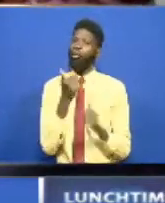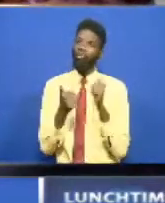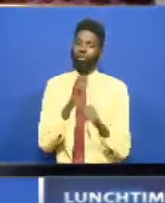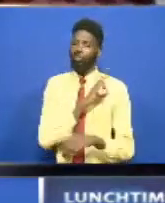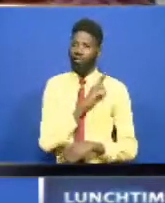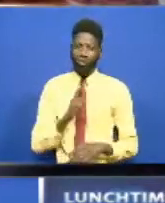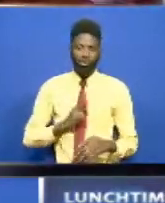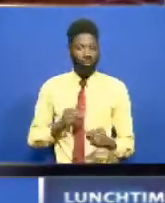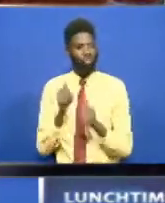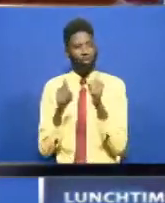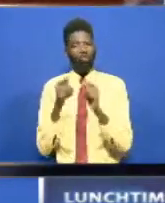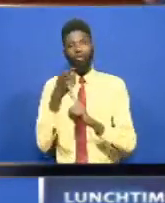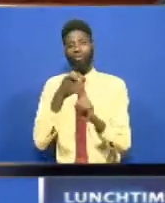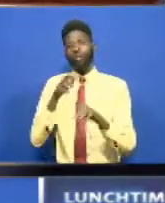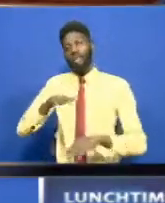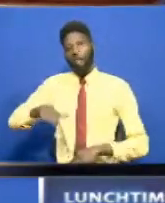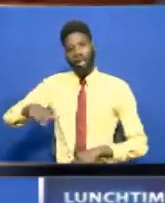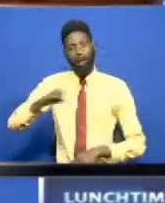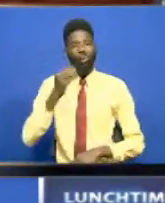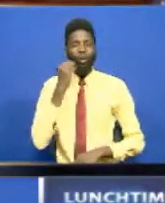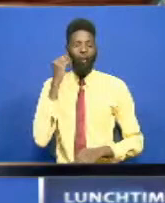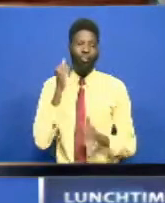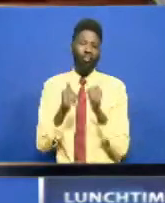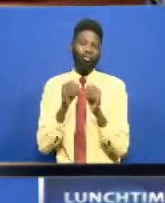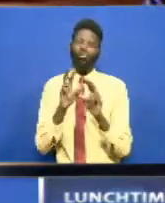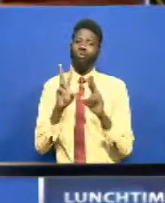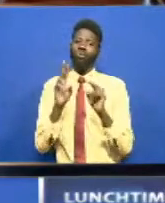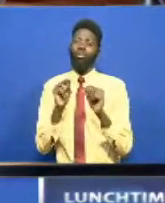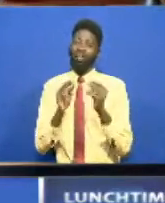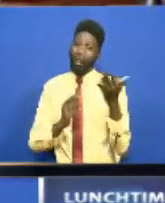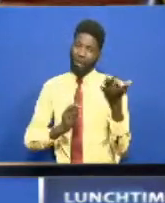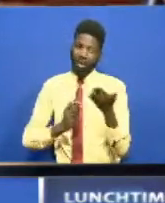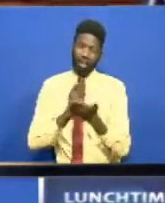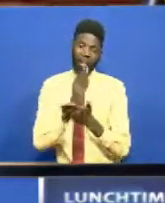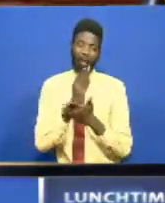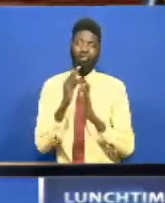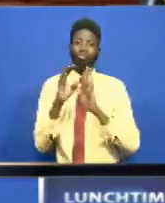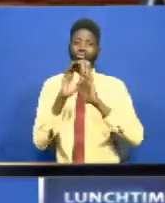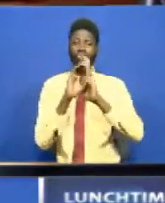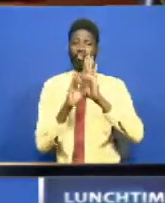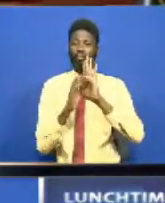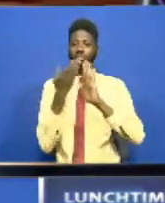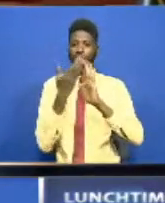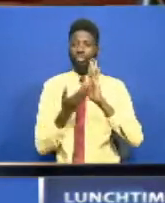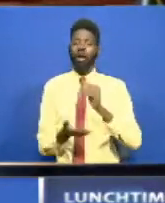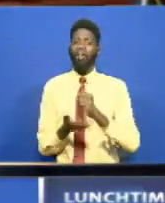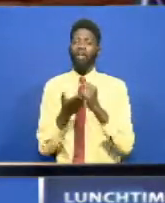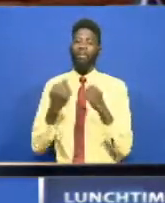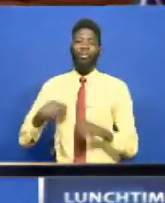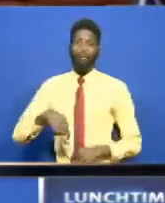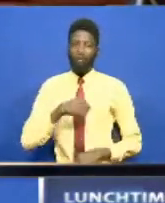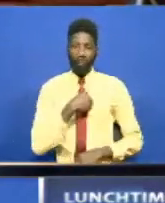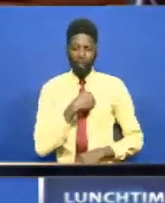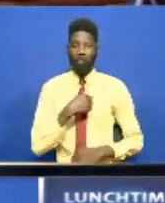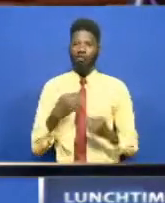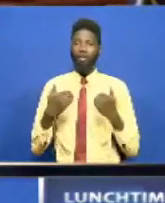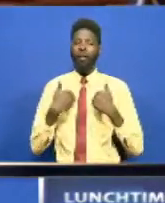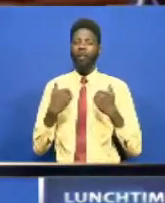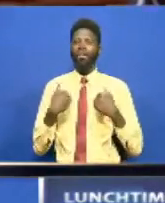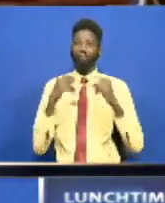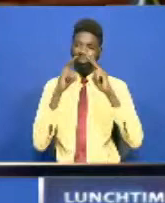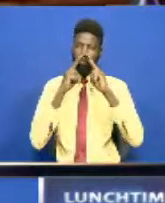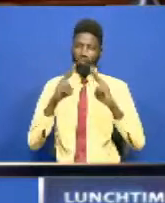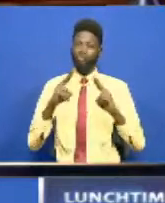gani. Hiyo haki pekee yake ndio itatuwezesha kuwa na amani ya kudumu. Otherwise kila